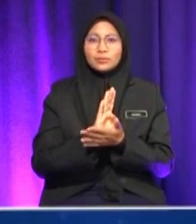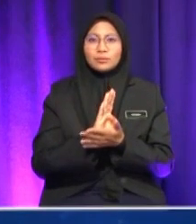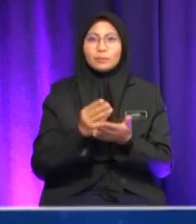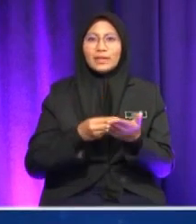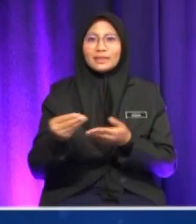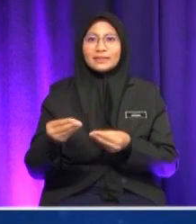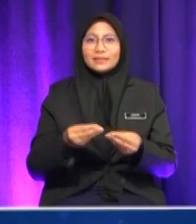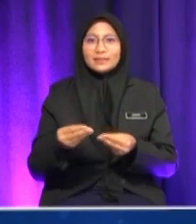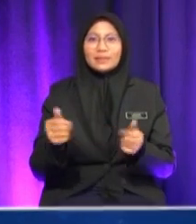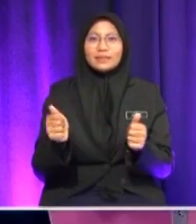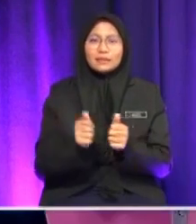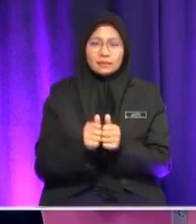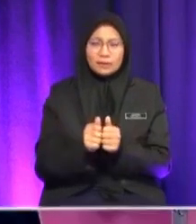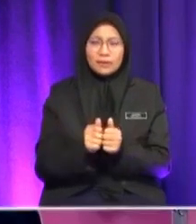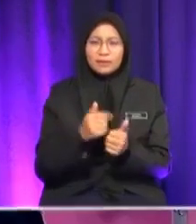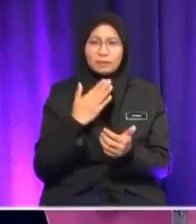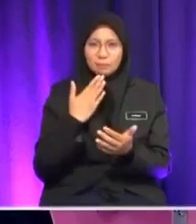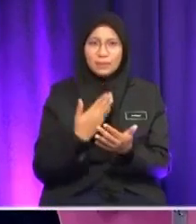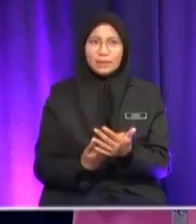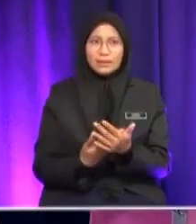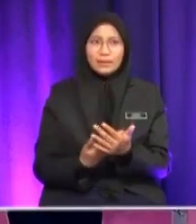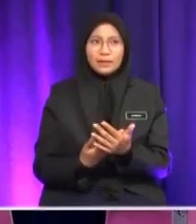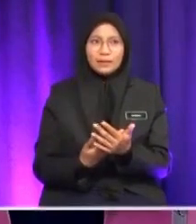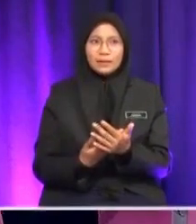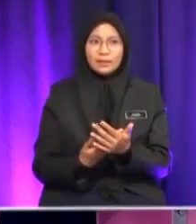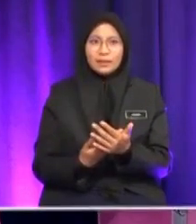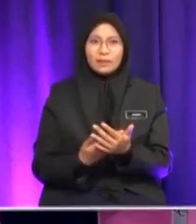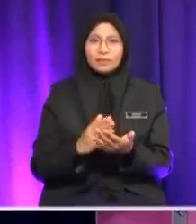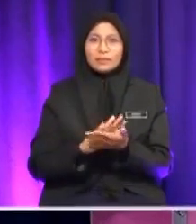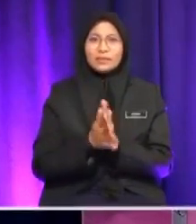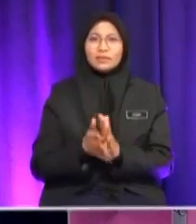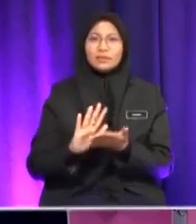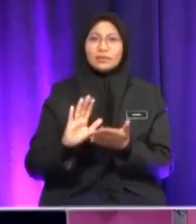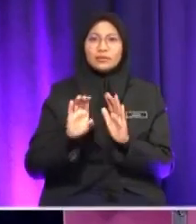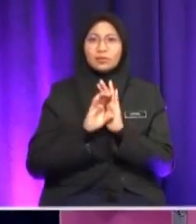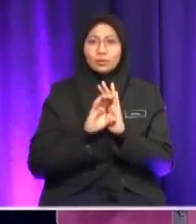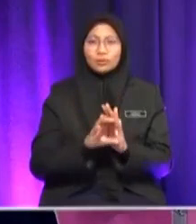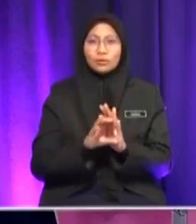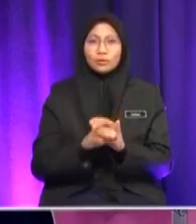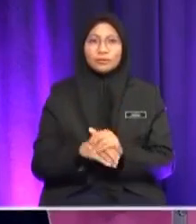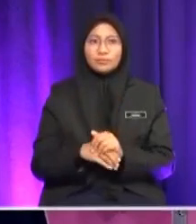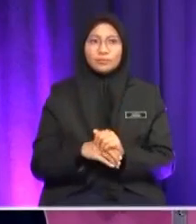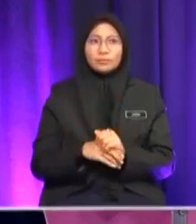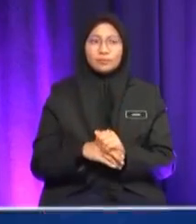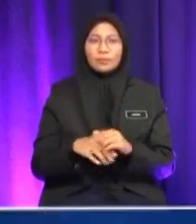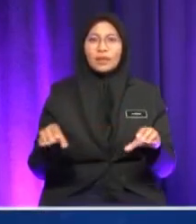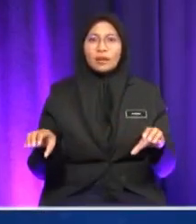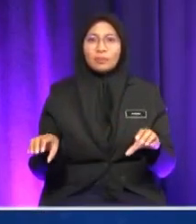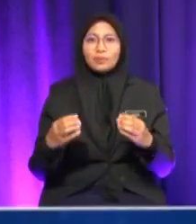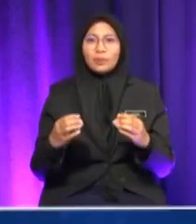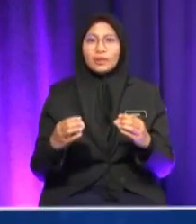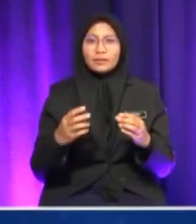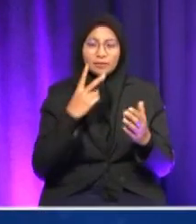kita dah ada resit, bil dan lain-lain, kita akan gunakan untuk dijadikan sebagai rujukan. Seterusnya pula, membuat